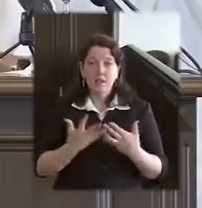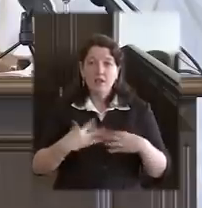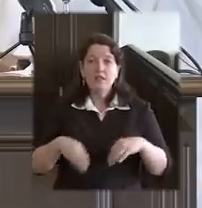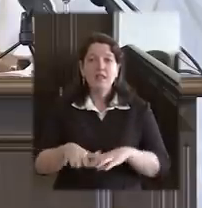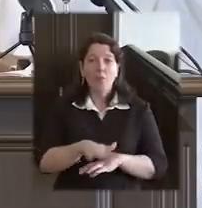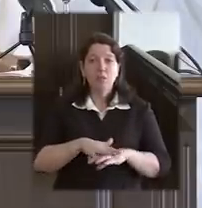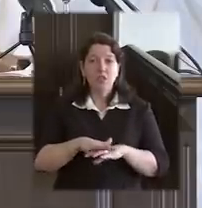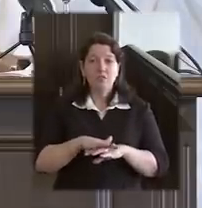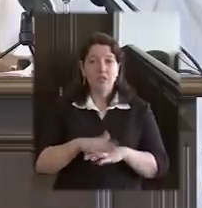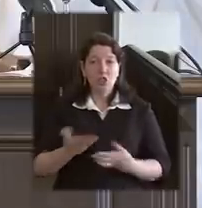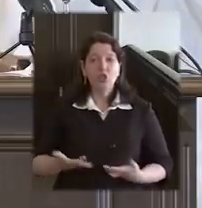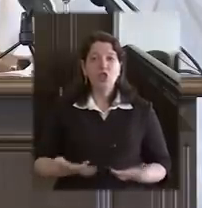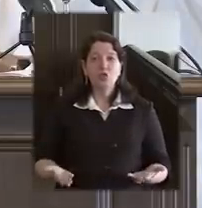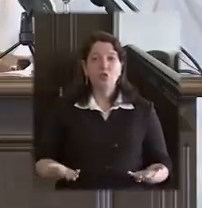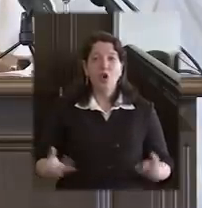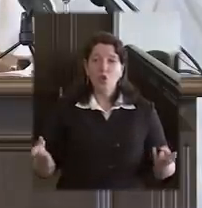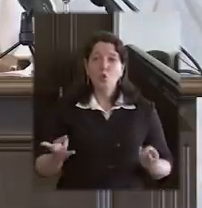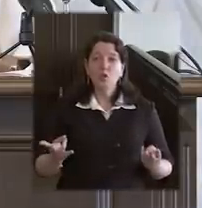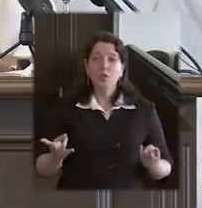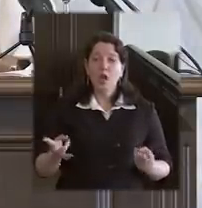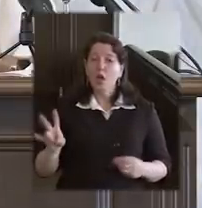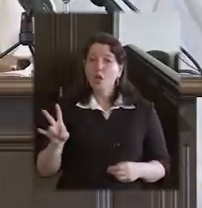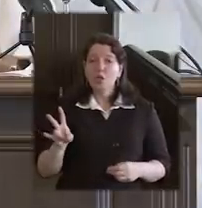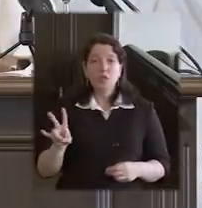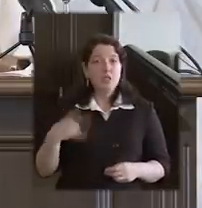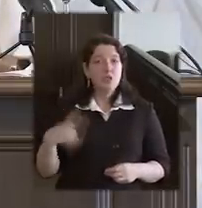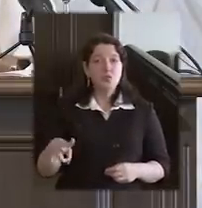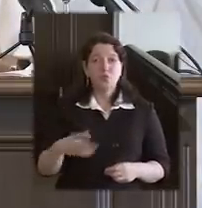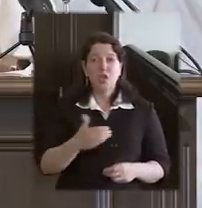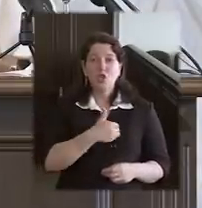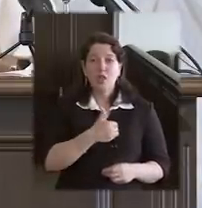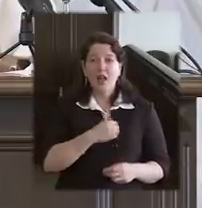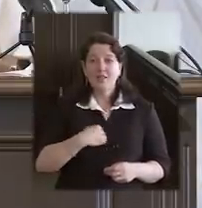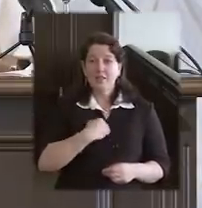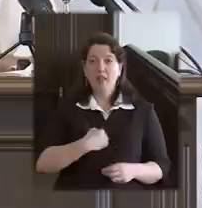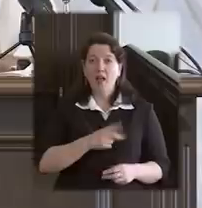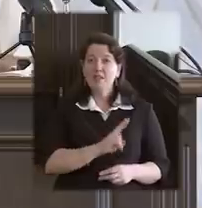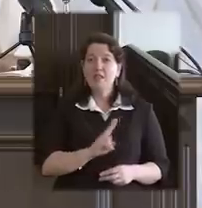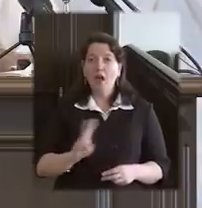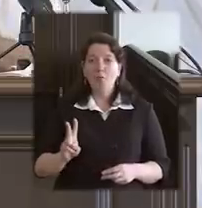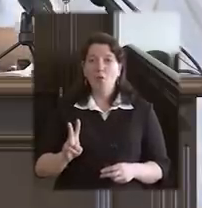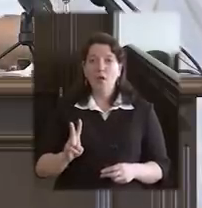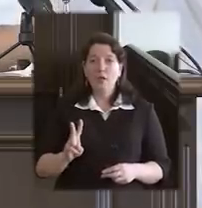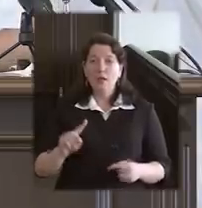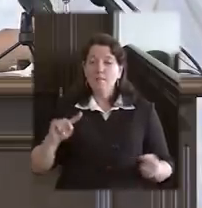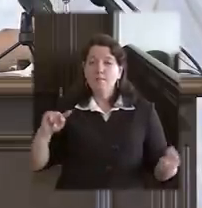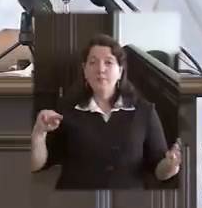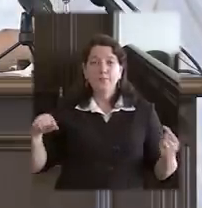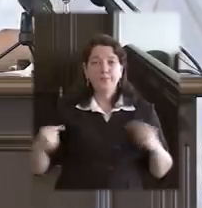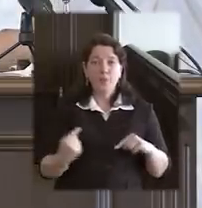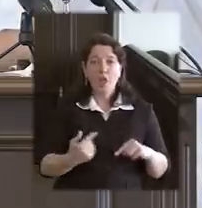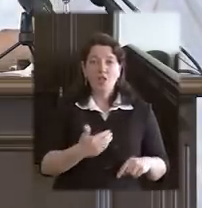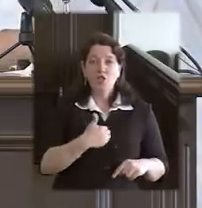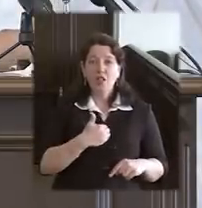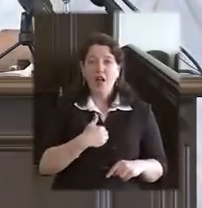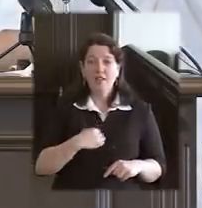Тут необходимо совершенно. Но не желай зла никому, ибо желание зла